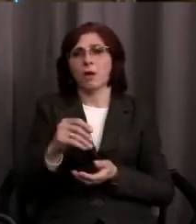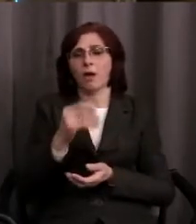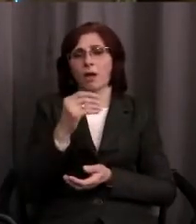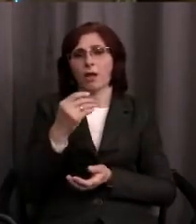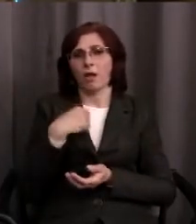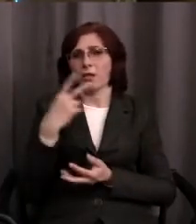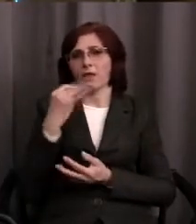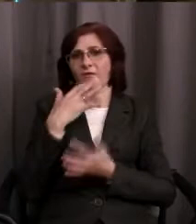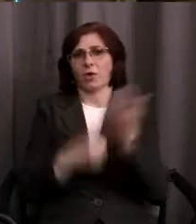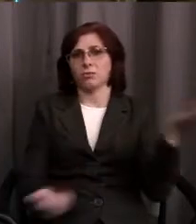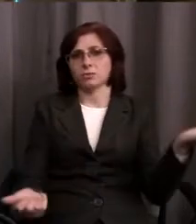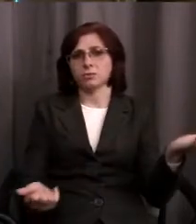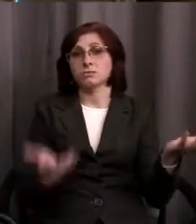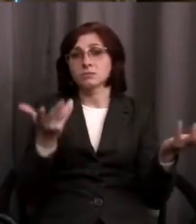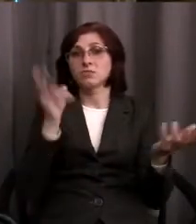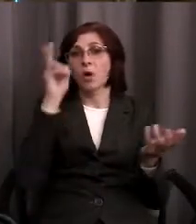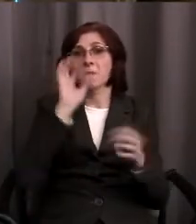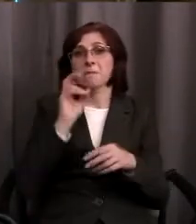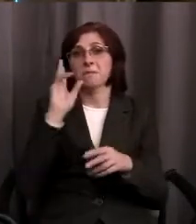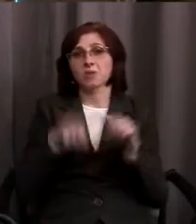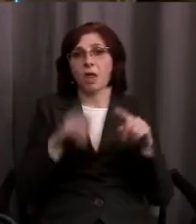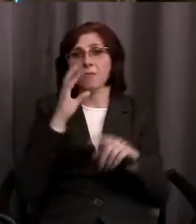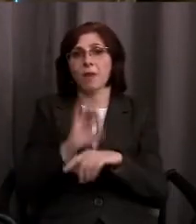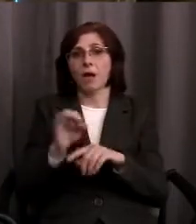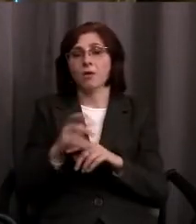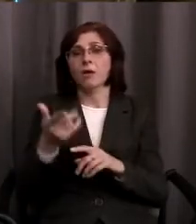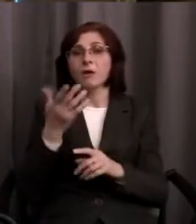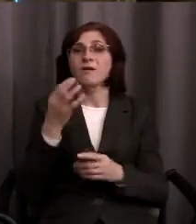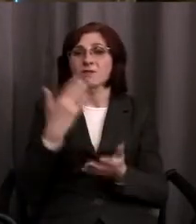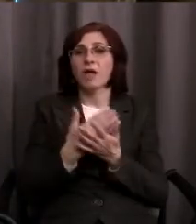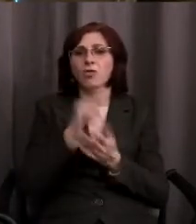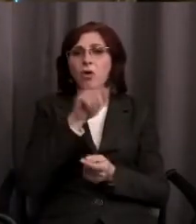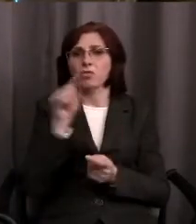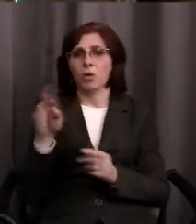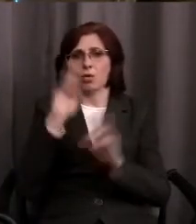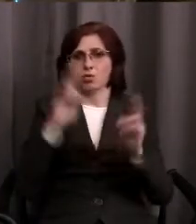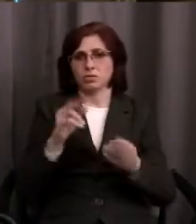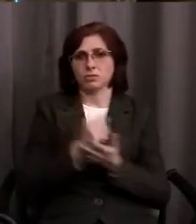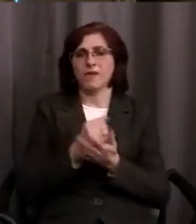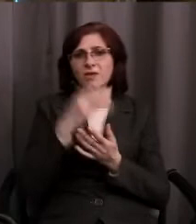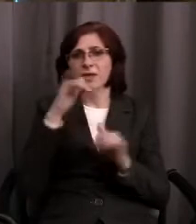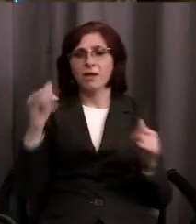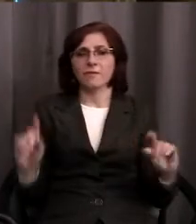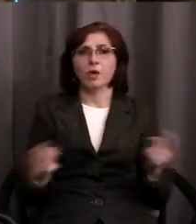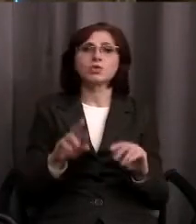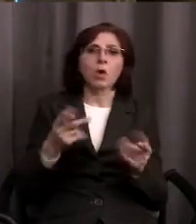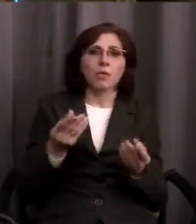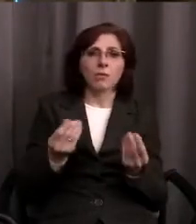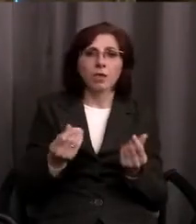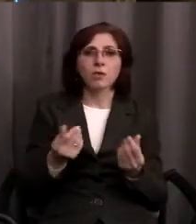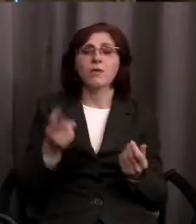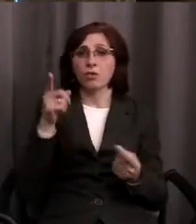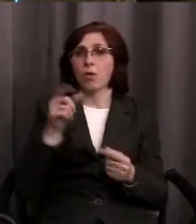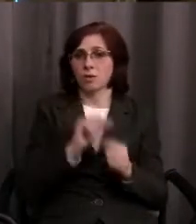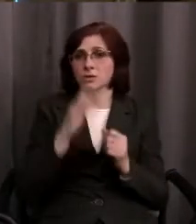wykorzystali. I z tego typu rzeczami, wiadomo, borykają się organizacje, skąd biorą pieniądze. Proszę Państwa, to